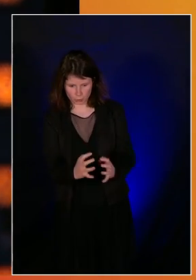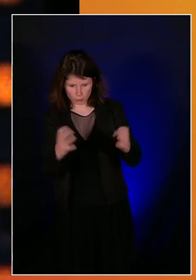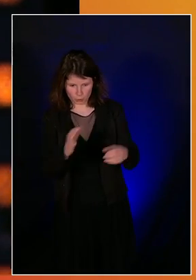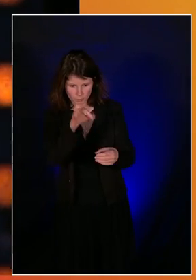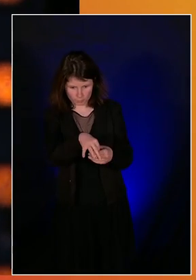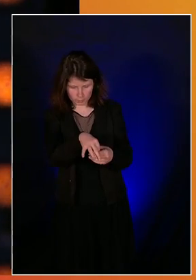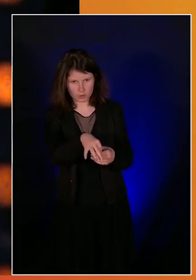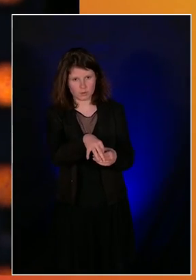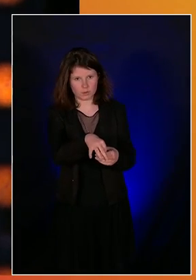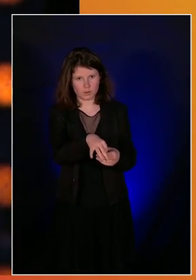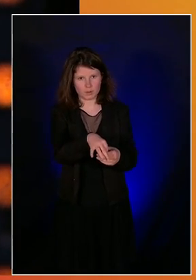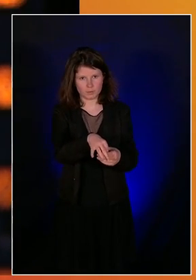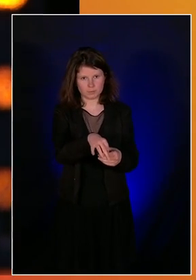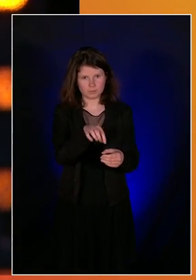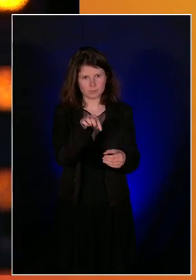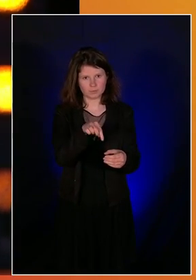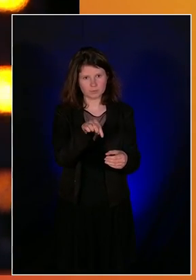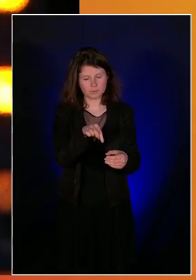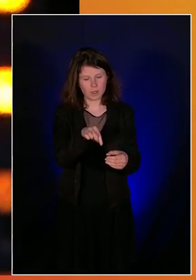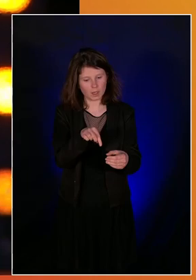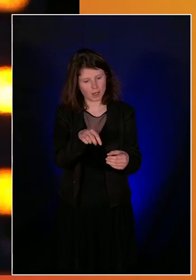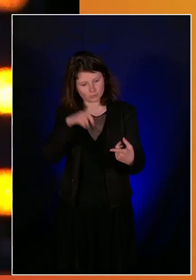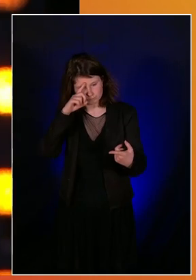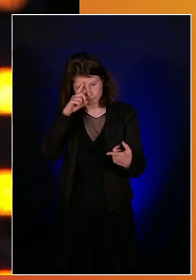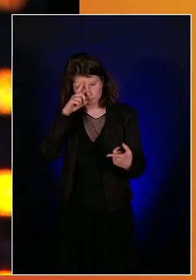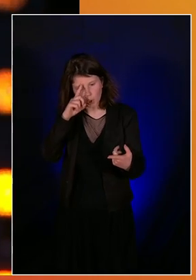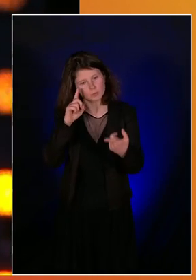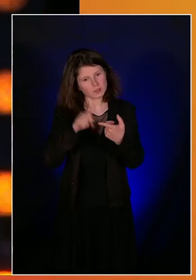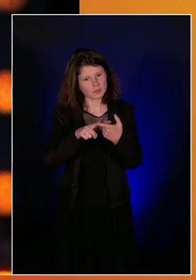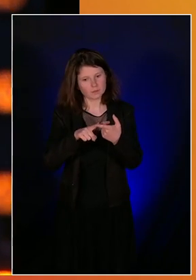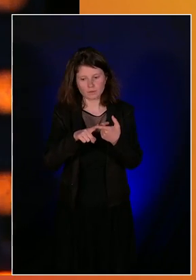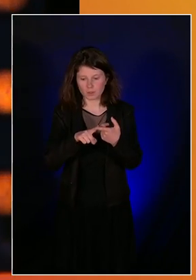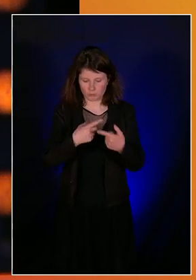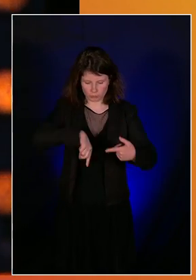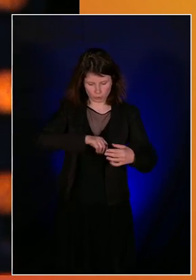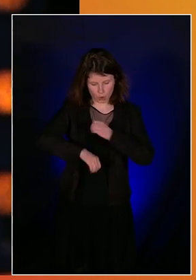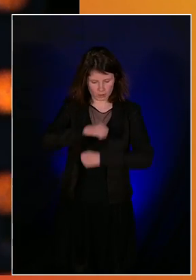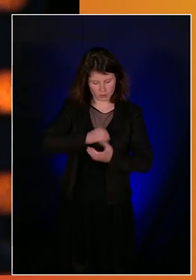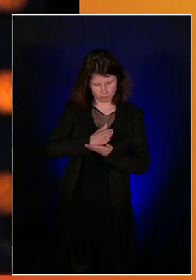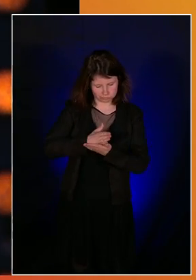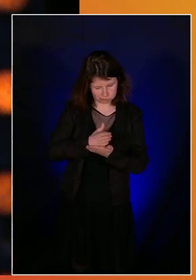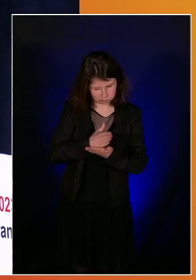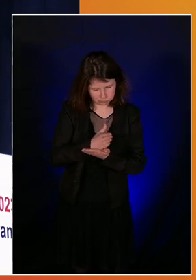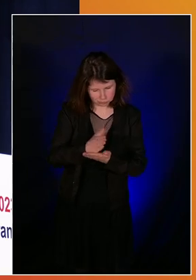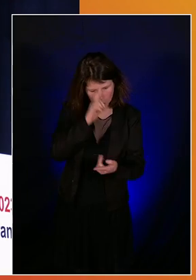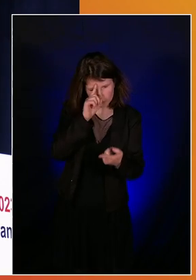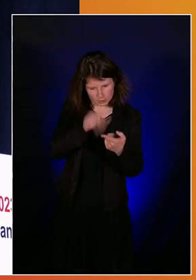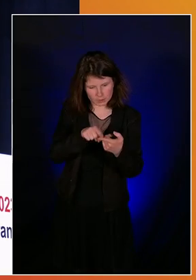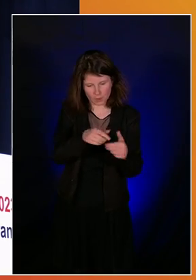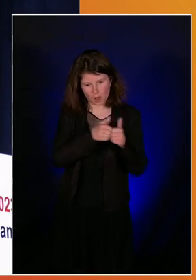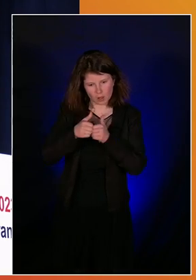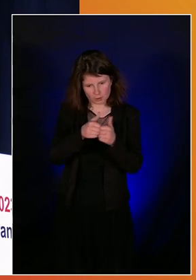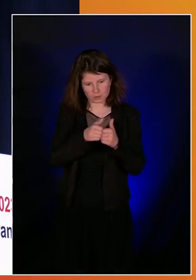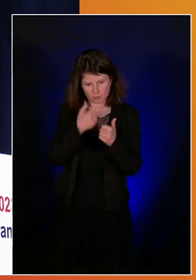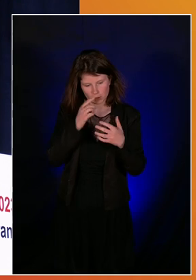confédérales répondant aux attentes des ambitions collectives de notre organisation les organisations du CCN vous